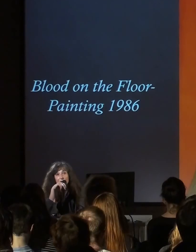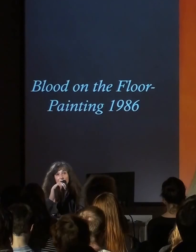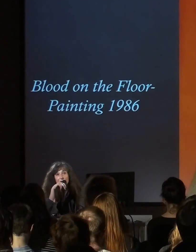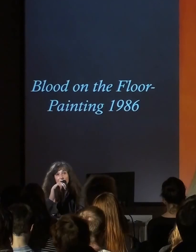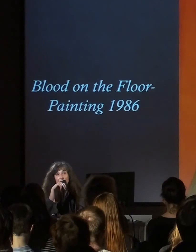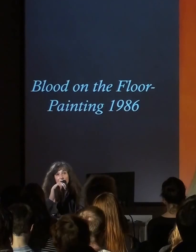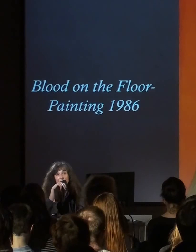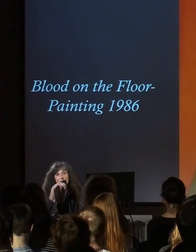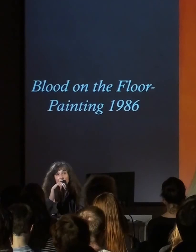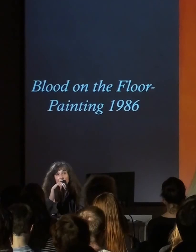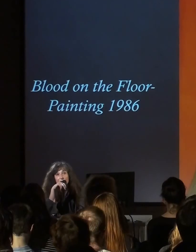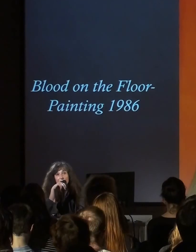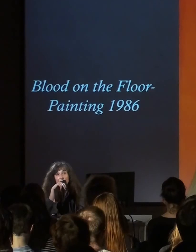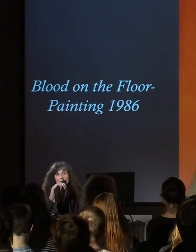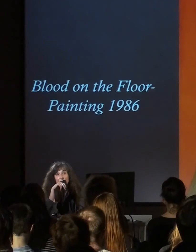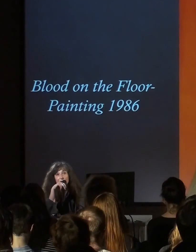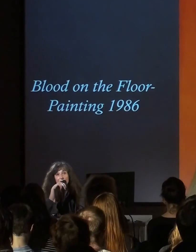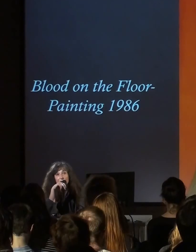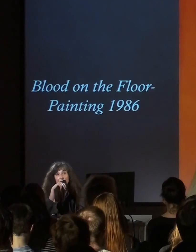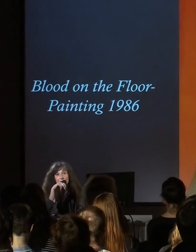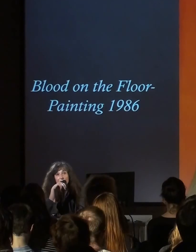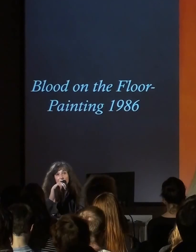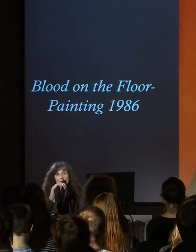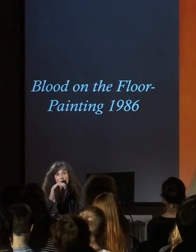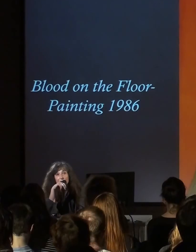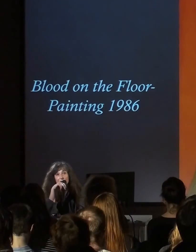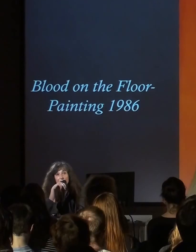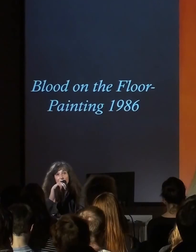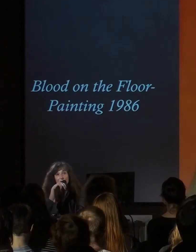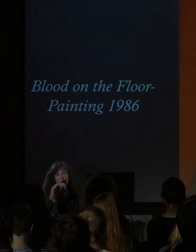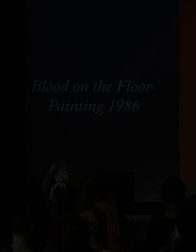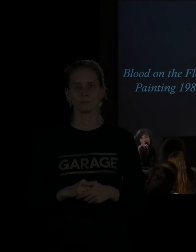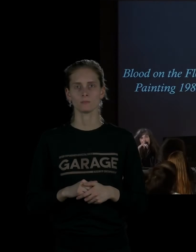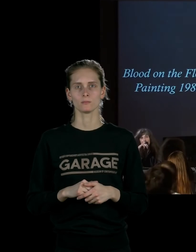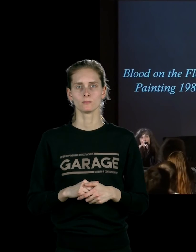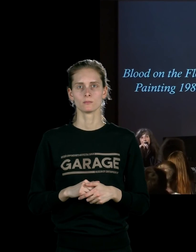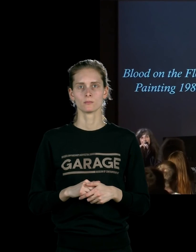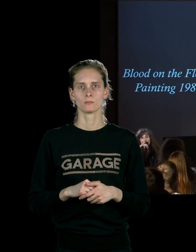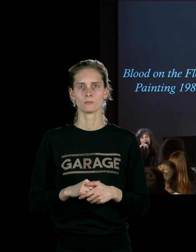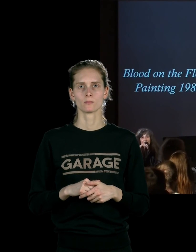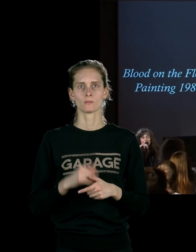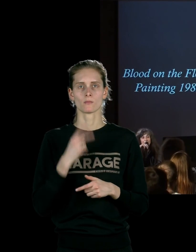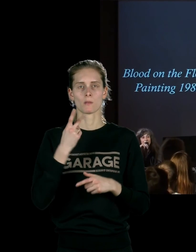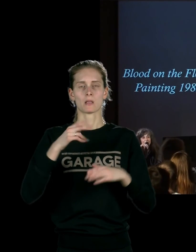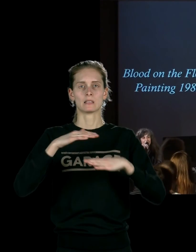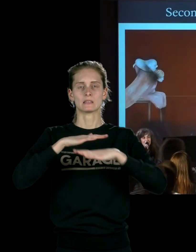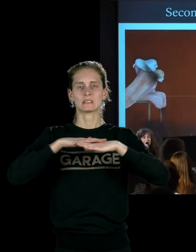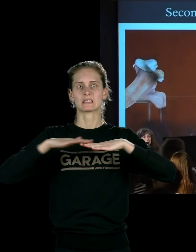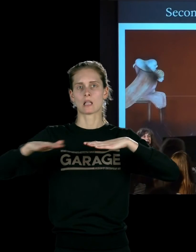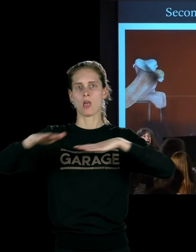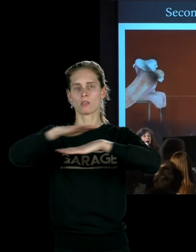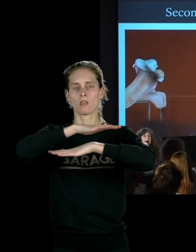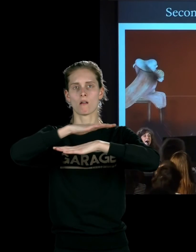плафонами. Справа на оранжевом фоне, словно на стене, расположен выключатель. Этой опустевшей сцене,